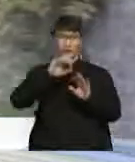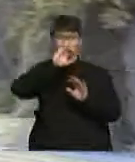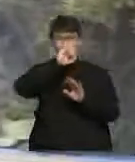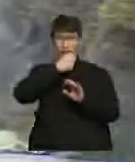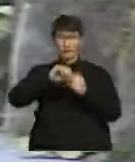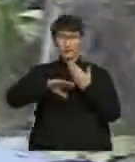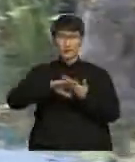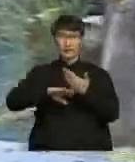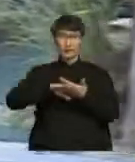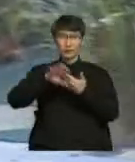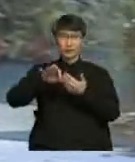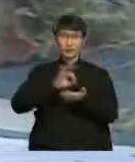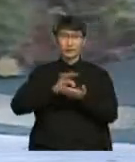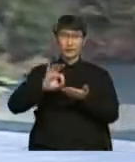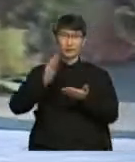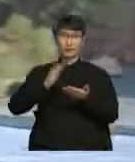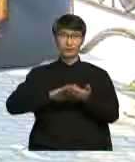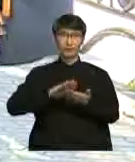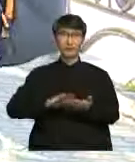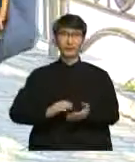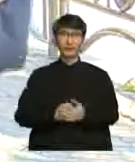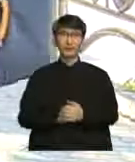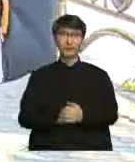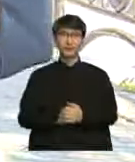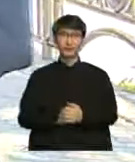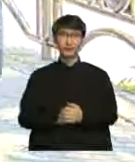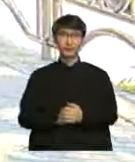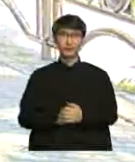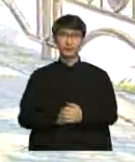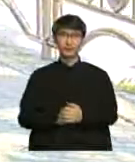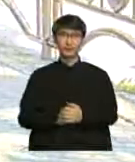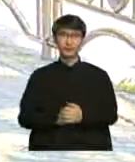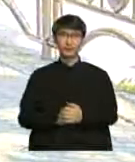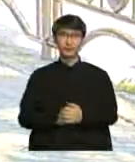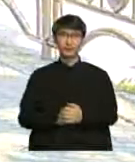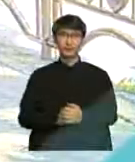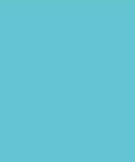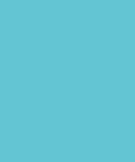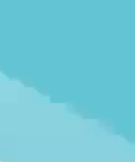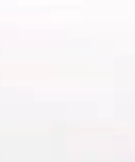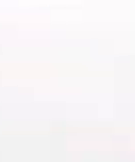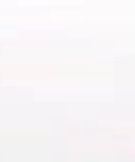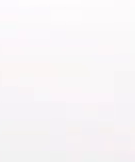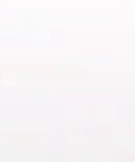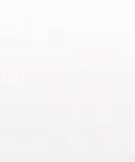예산을 다른 정책에 사용하게 됩니다. 딜라이브 서울경제 케이블TV 천선입니다.